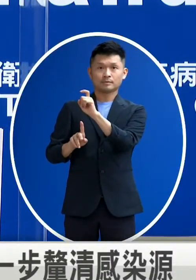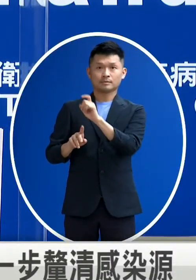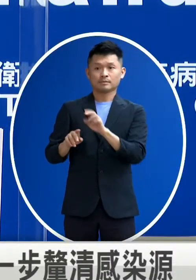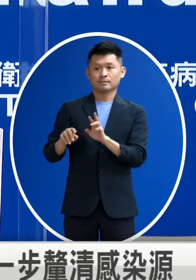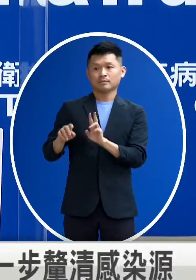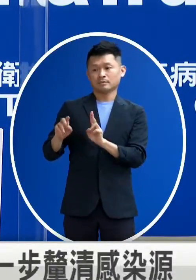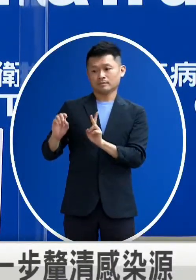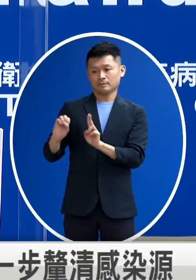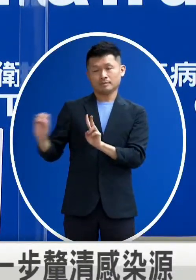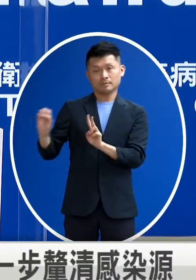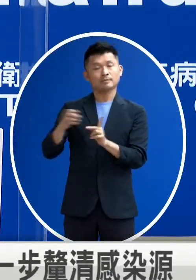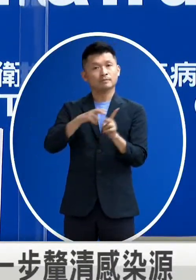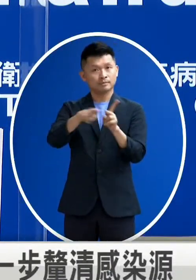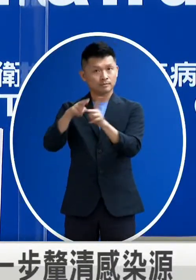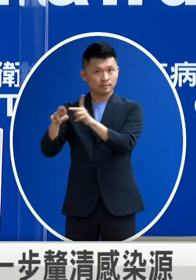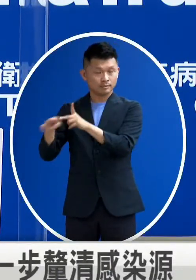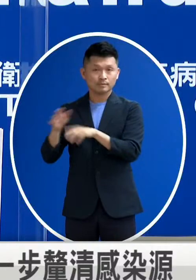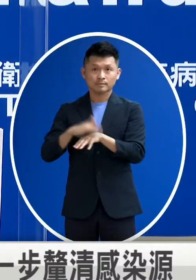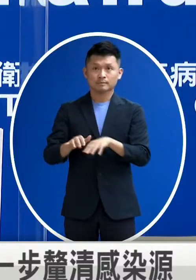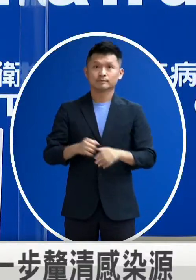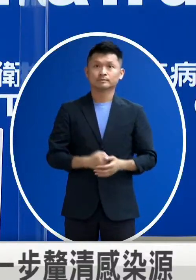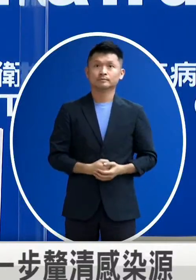哦。